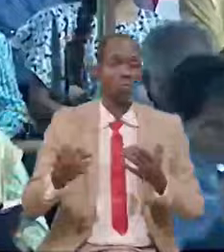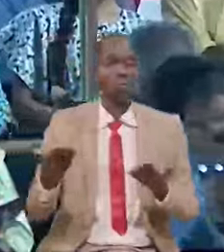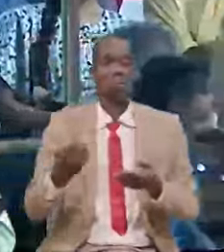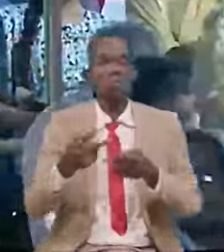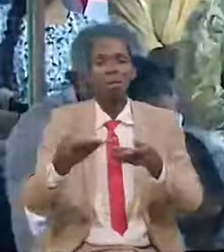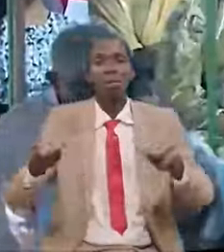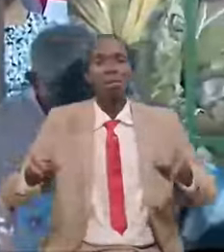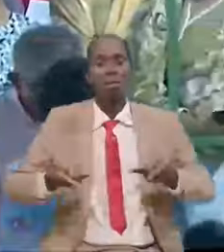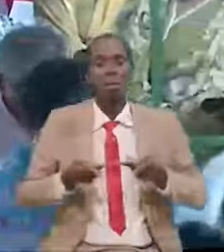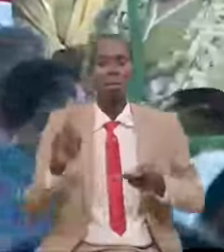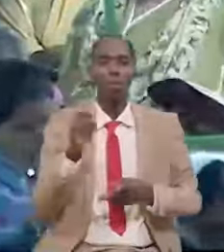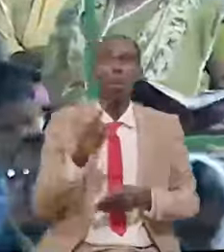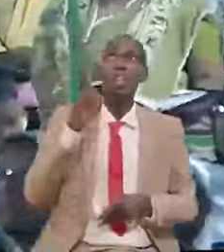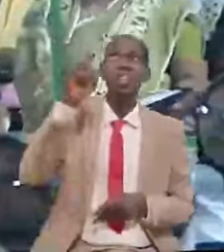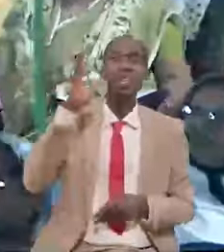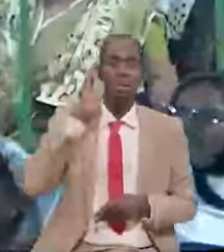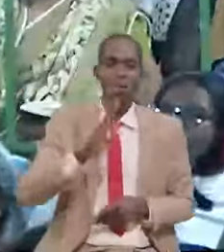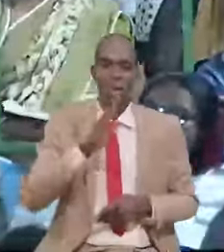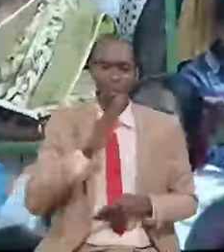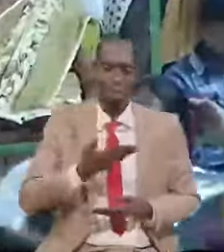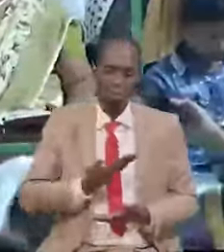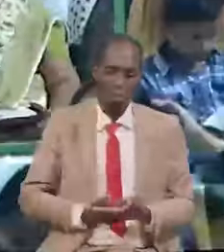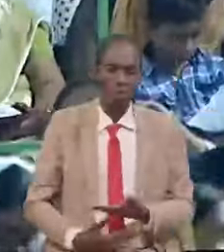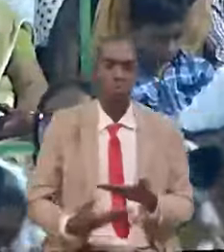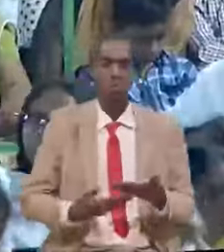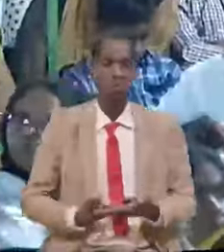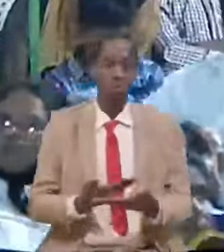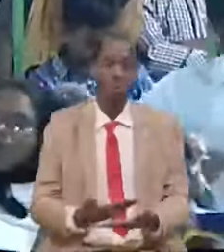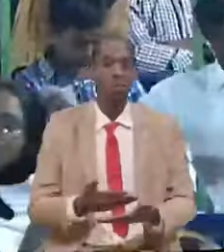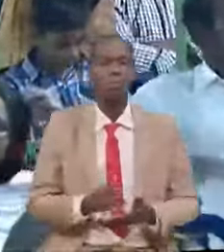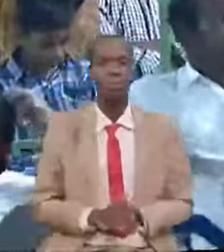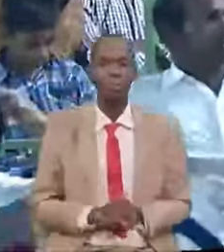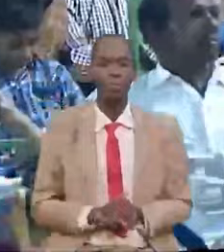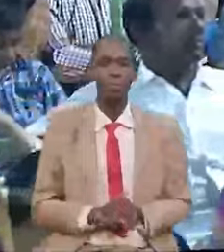Et le prophète a même prophétisé le lieu et l'endroit où il sera né.